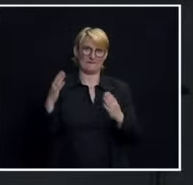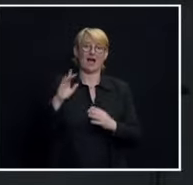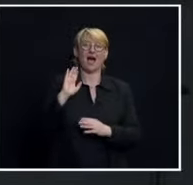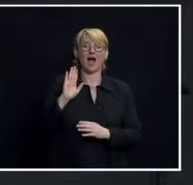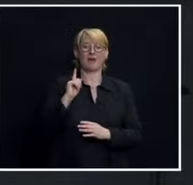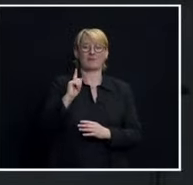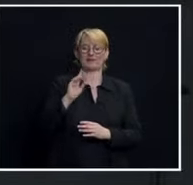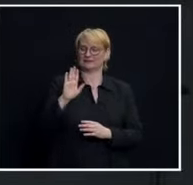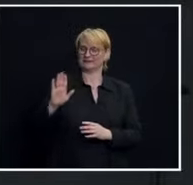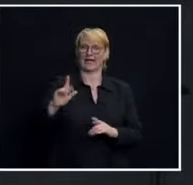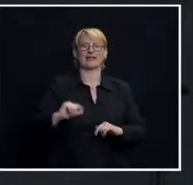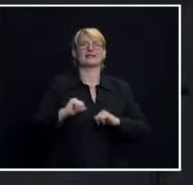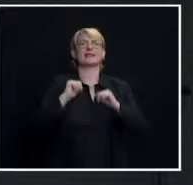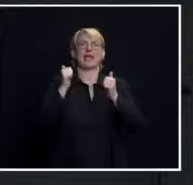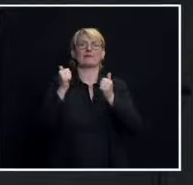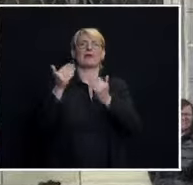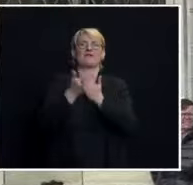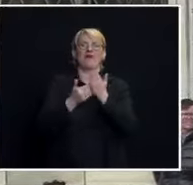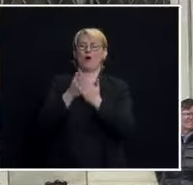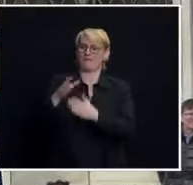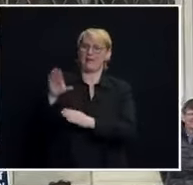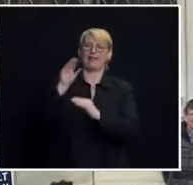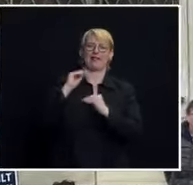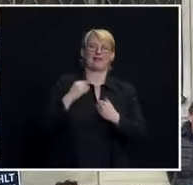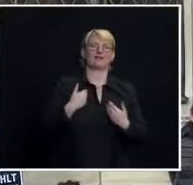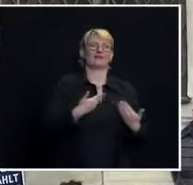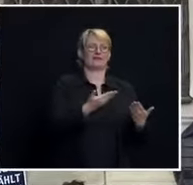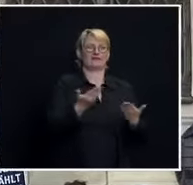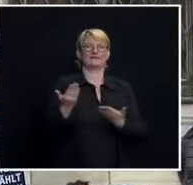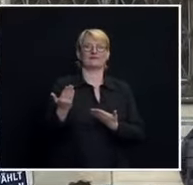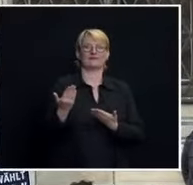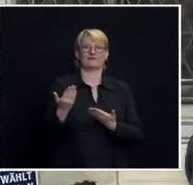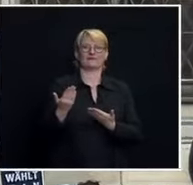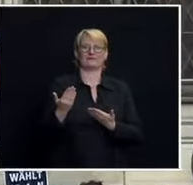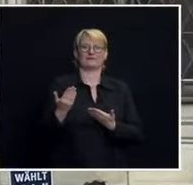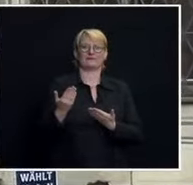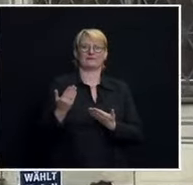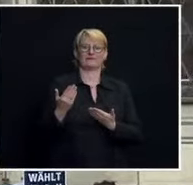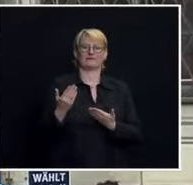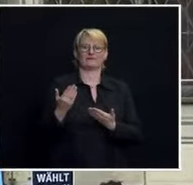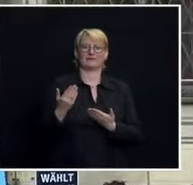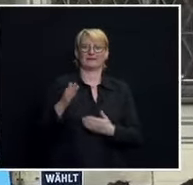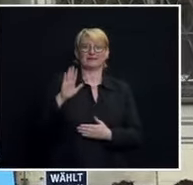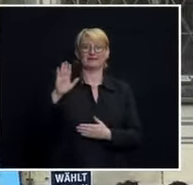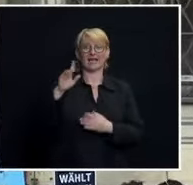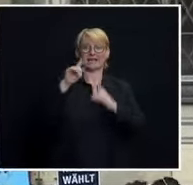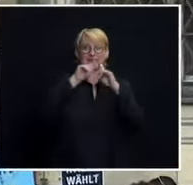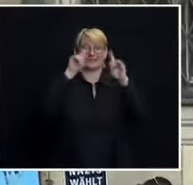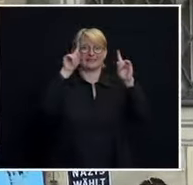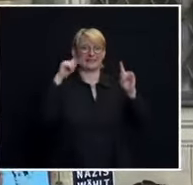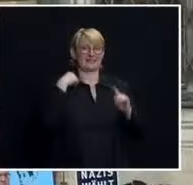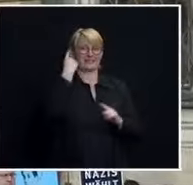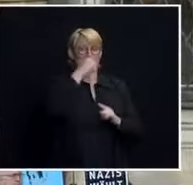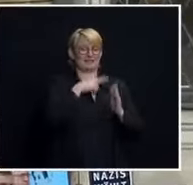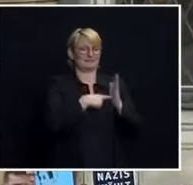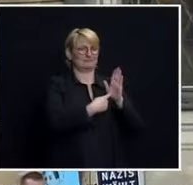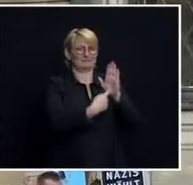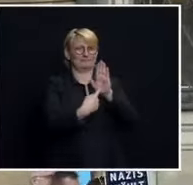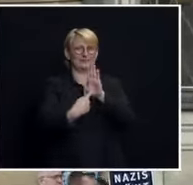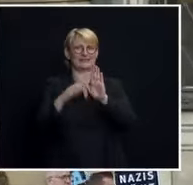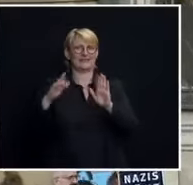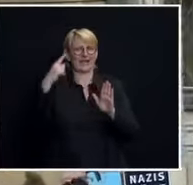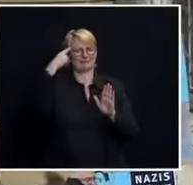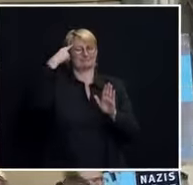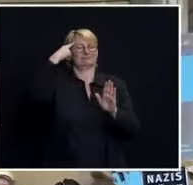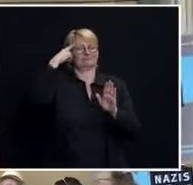ist bis heute ein Vorbild. Ich zeige sein Gesicht und ich ehre sein Andenken, weil seine